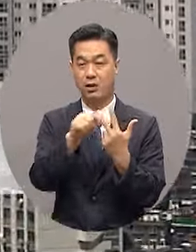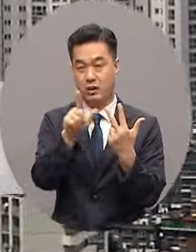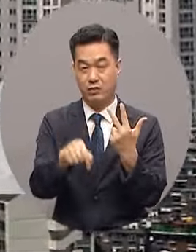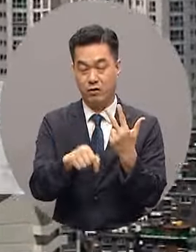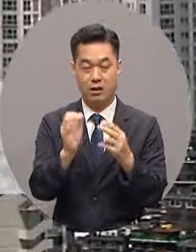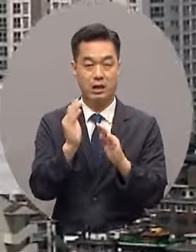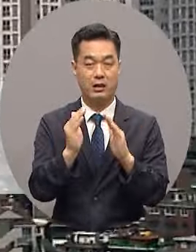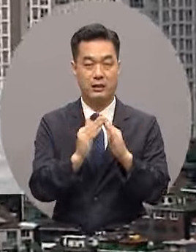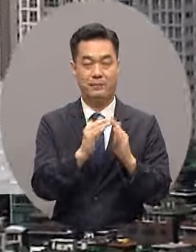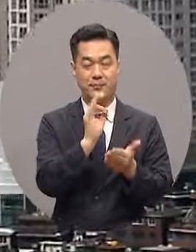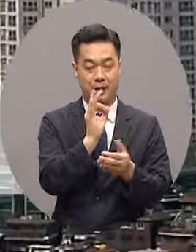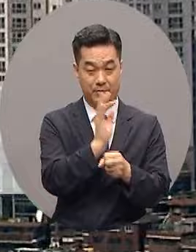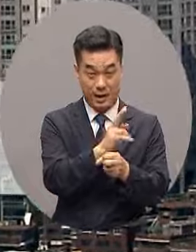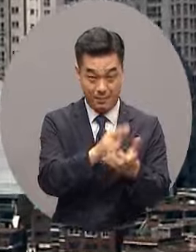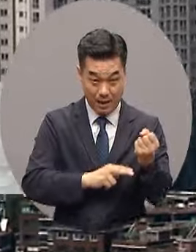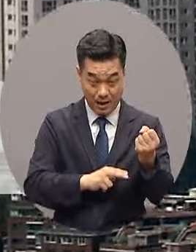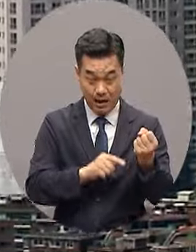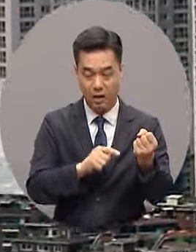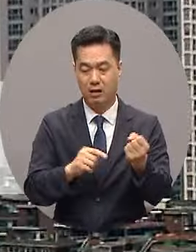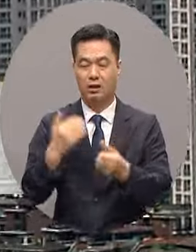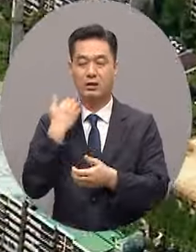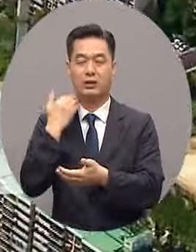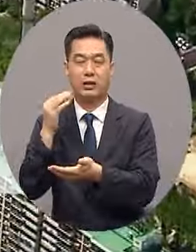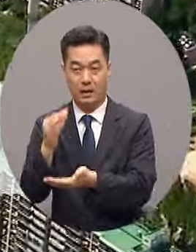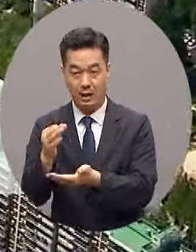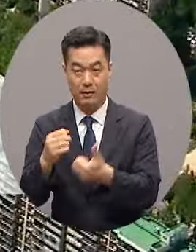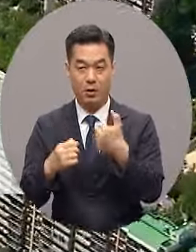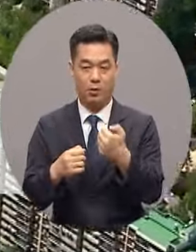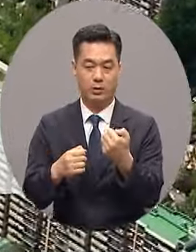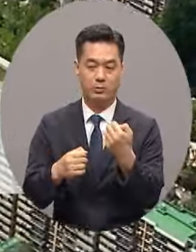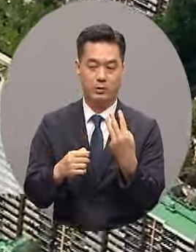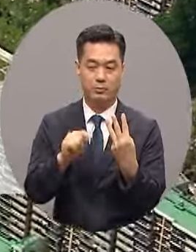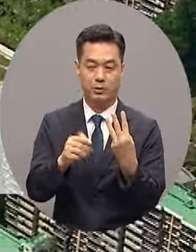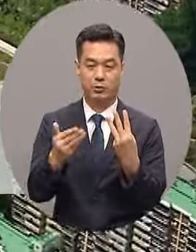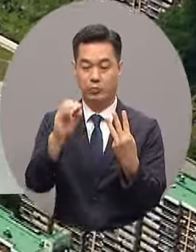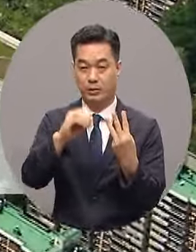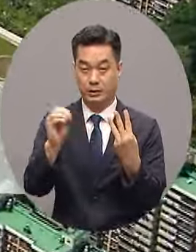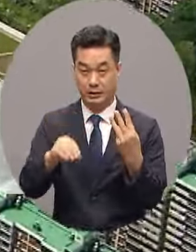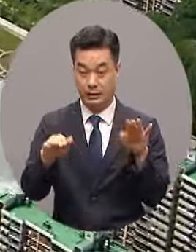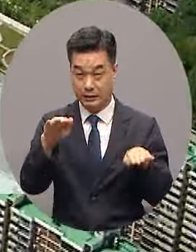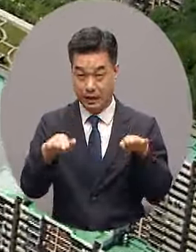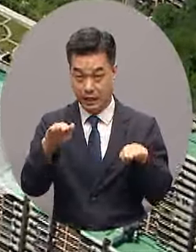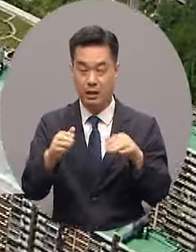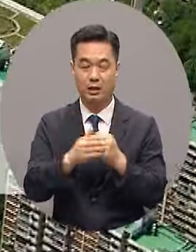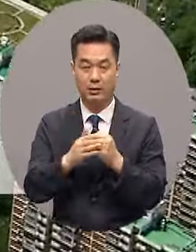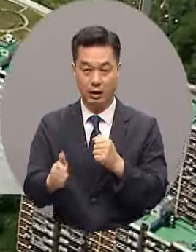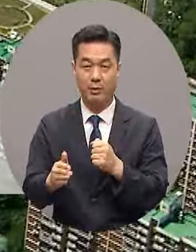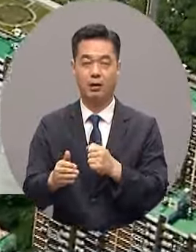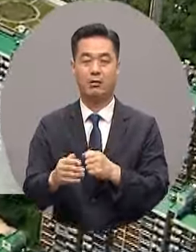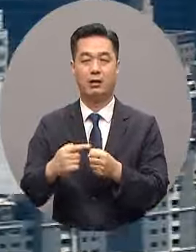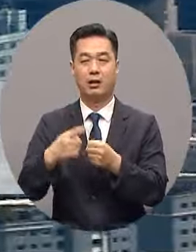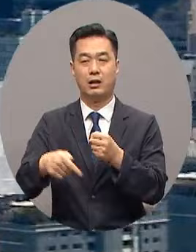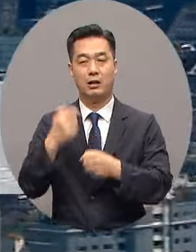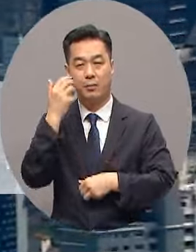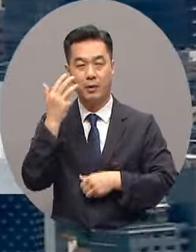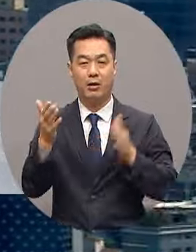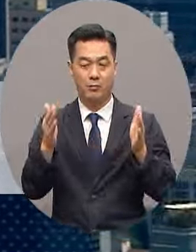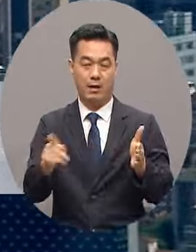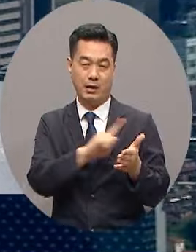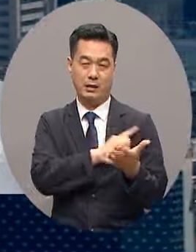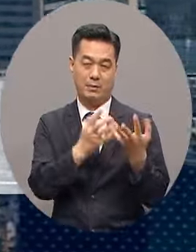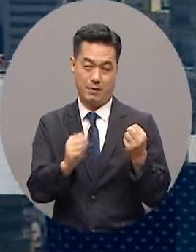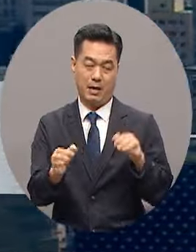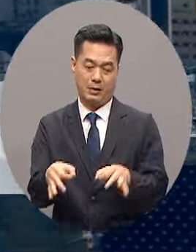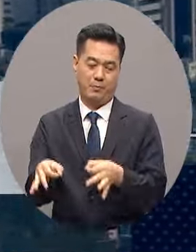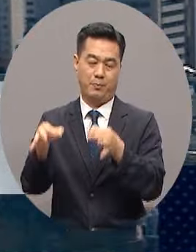매매가 대비 전세가 비율은 53.9%로 2022년 11월 이후 1년 8개월 만에